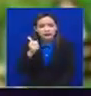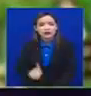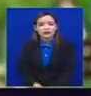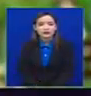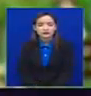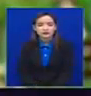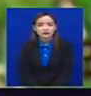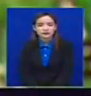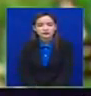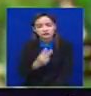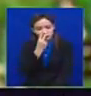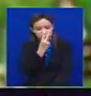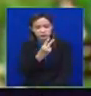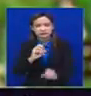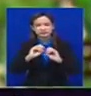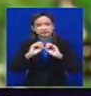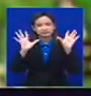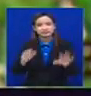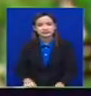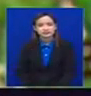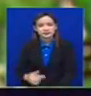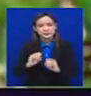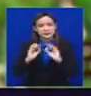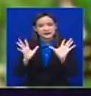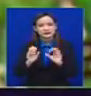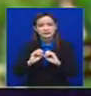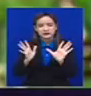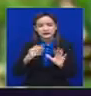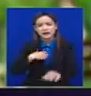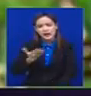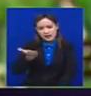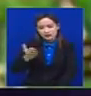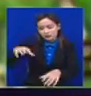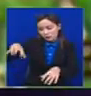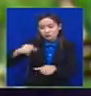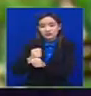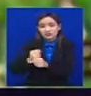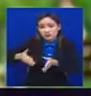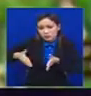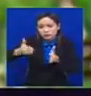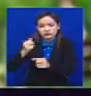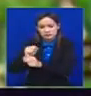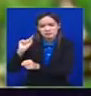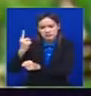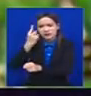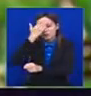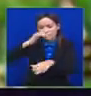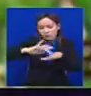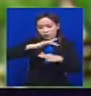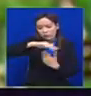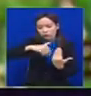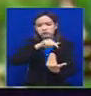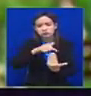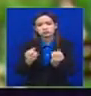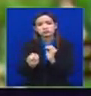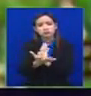ความไม่โปร่งใสในการทำ EAA นะครับจึงอยากให้กรมทางหลวงเนี่ยทบทวนใหม่ในการทำสิ่งแวดล้อมเพื่อแสดงถึงความมีธรรมาภิบาลใน